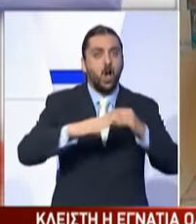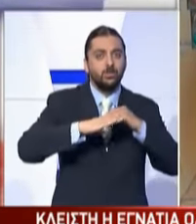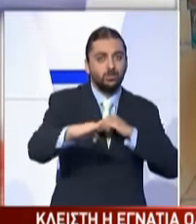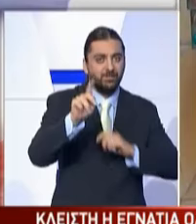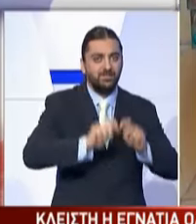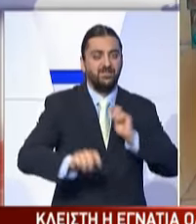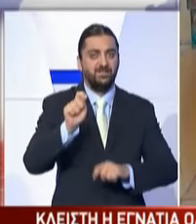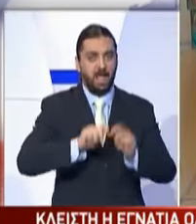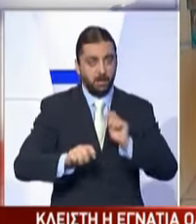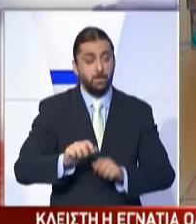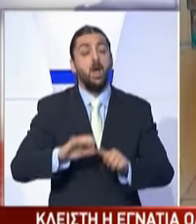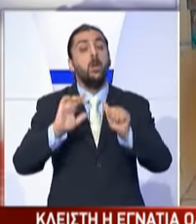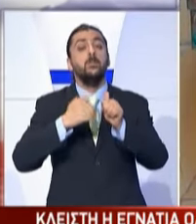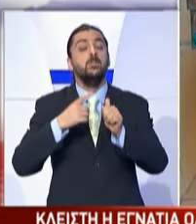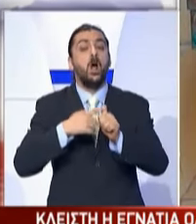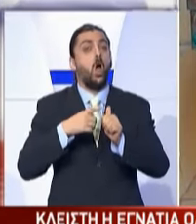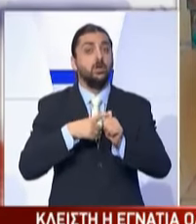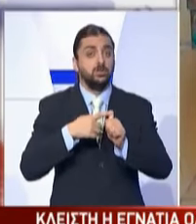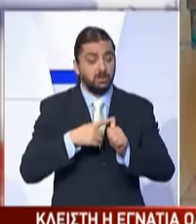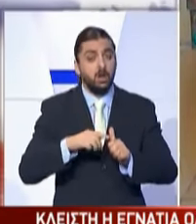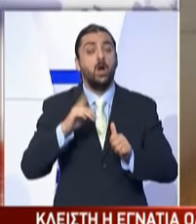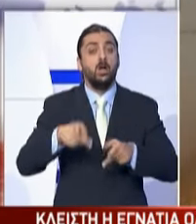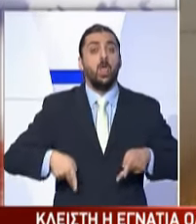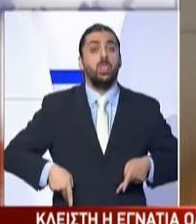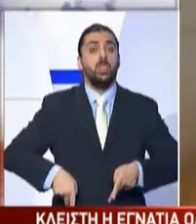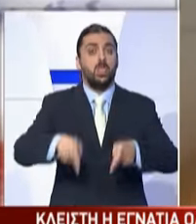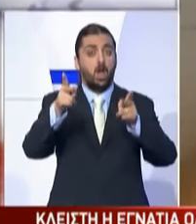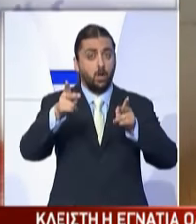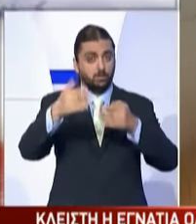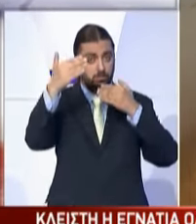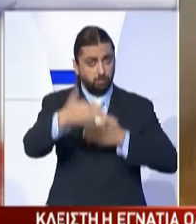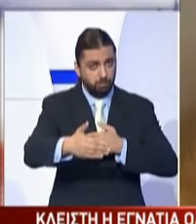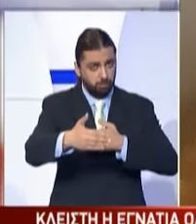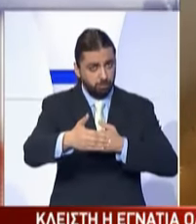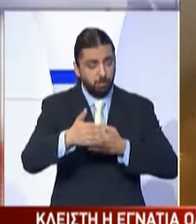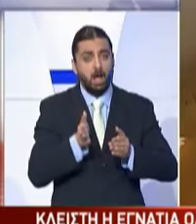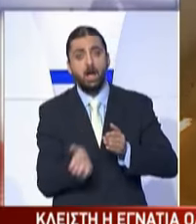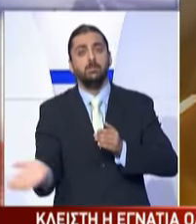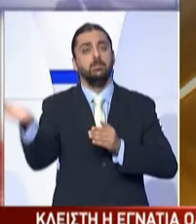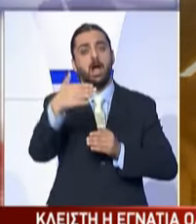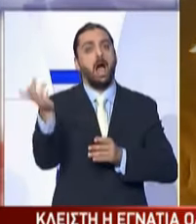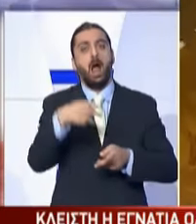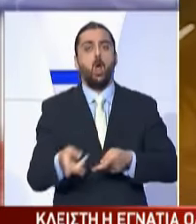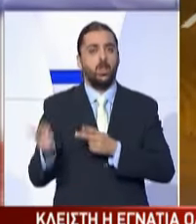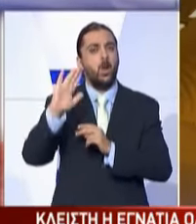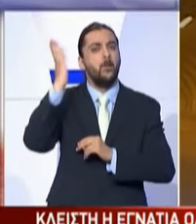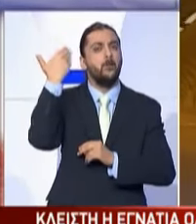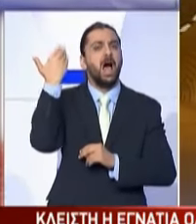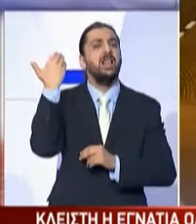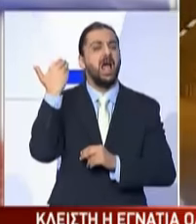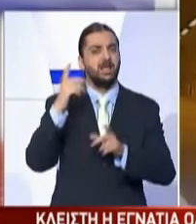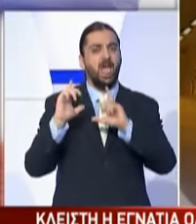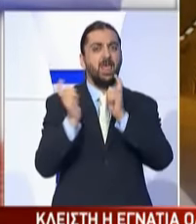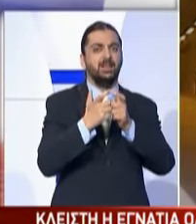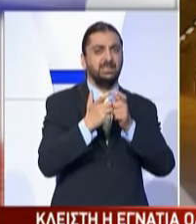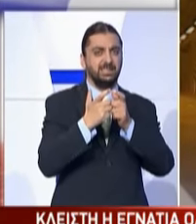των εργασιών, σε πρώτη φάση θα γίνει πλήρης αποκλεισμός στο εν λόγω τμήμα της Οδού και εκτροπή της κυκλοφορίας στην παλαιά εθνική